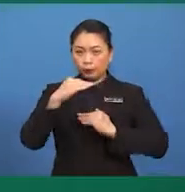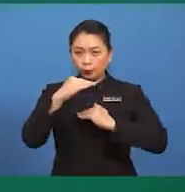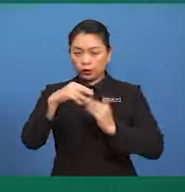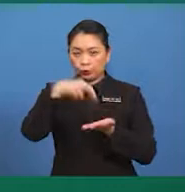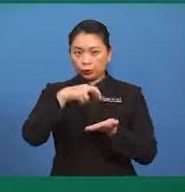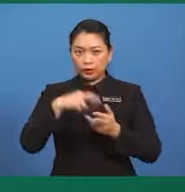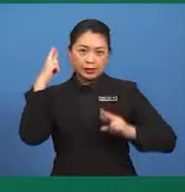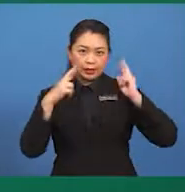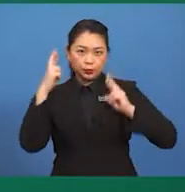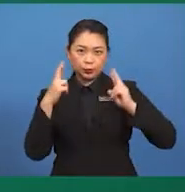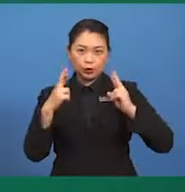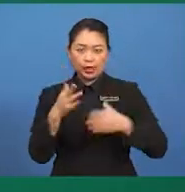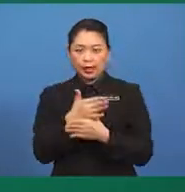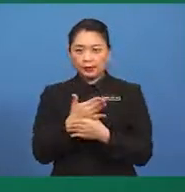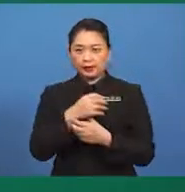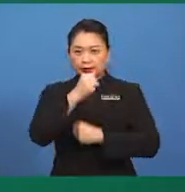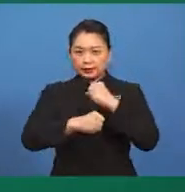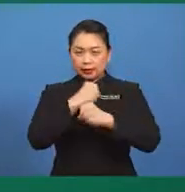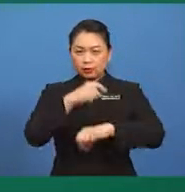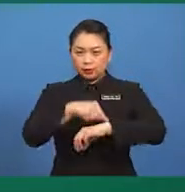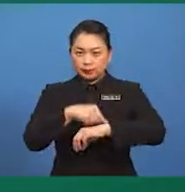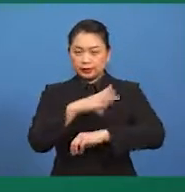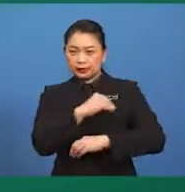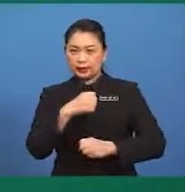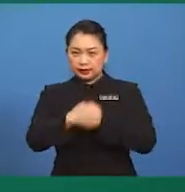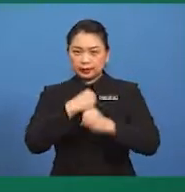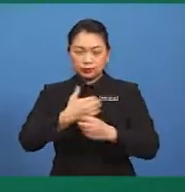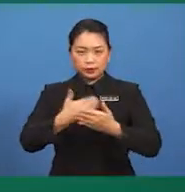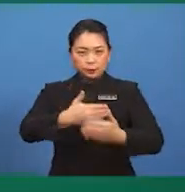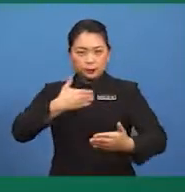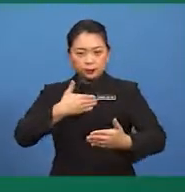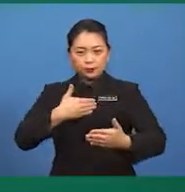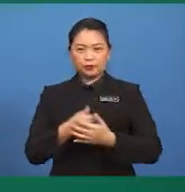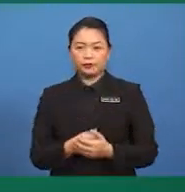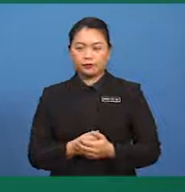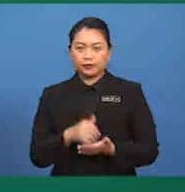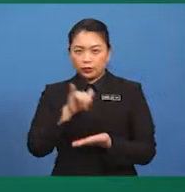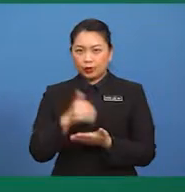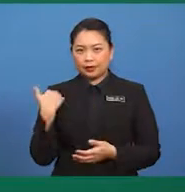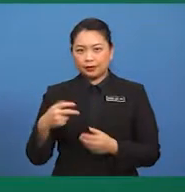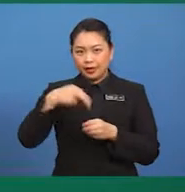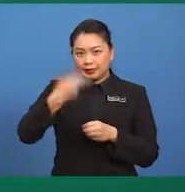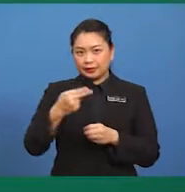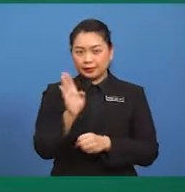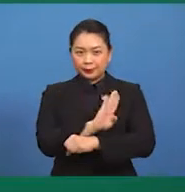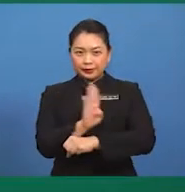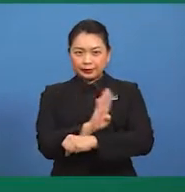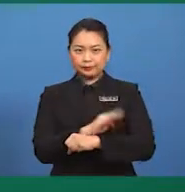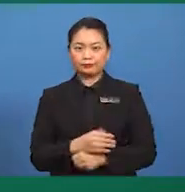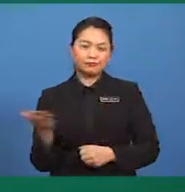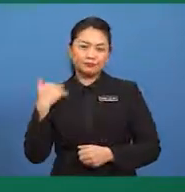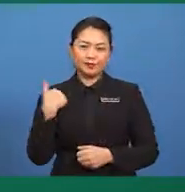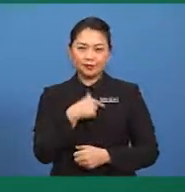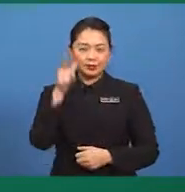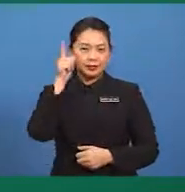peruntukan hutang ragu antara tahun semasa dengan tahun sebelumnya, ianya adalah hasil perniagaan. Jom